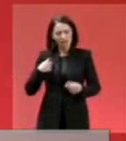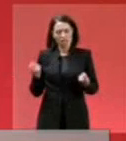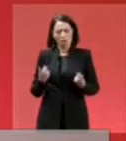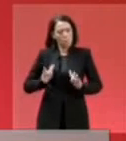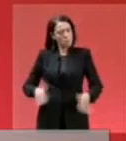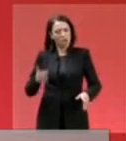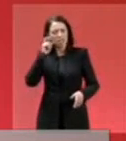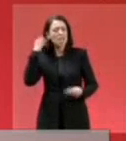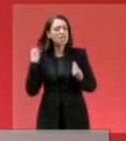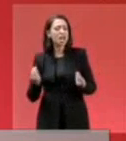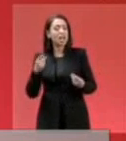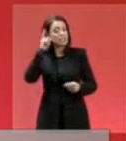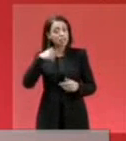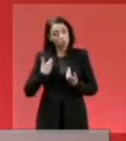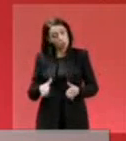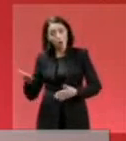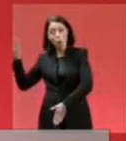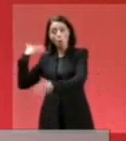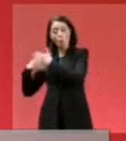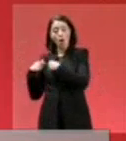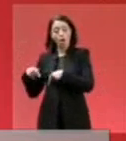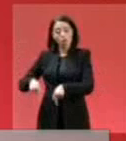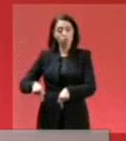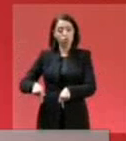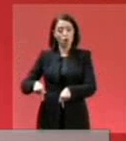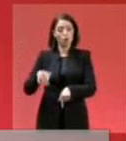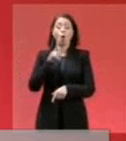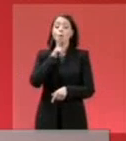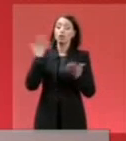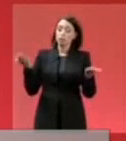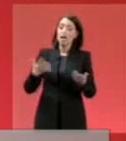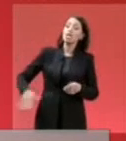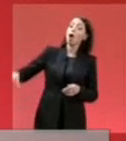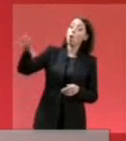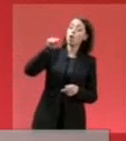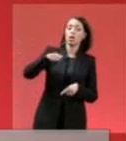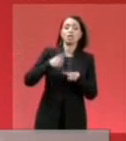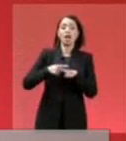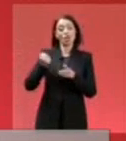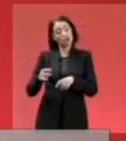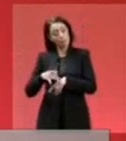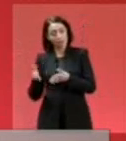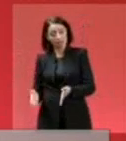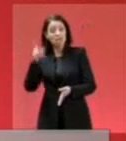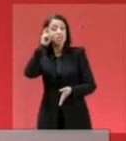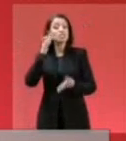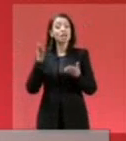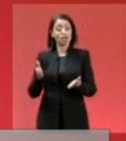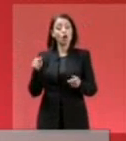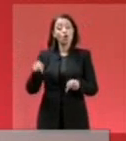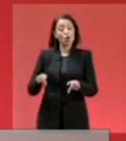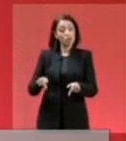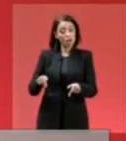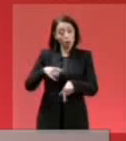καλά. Ξέρετε τι έχουμε κάνει για αυτόν τον τόπο, όπως βεβαίως και για όλη την Ελλάδα. Ξέρετε ότι